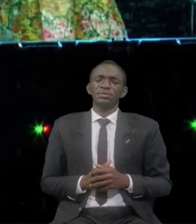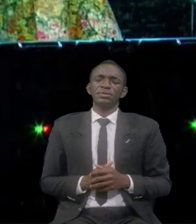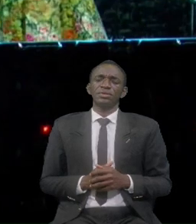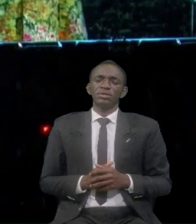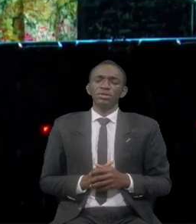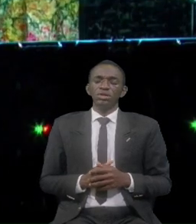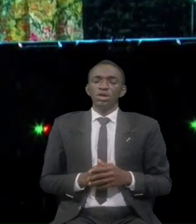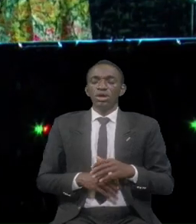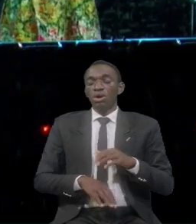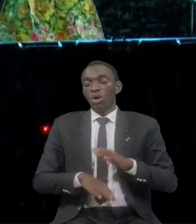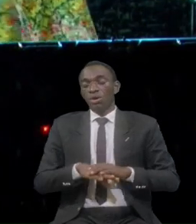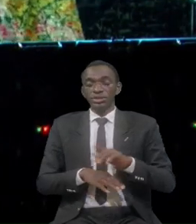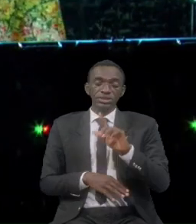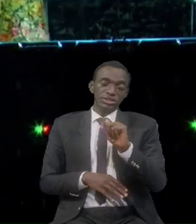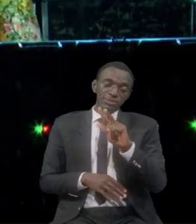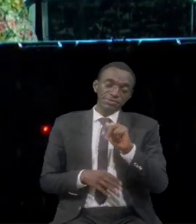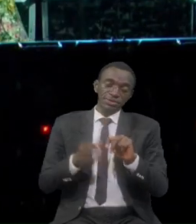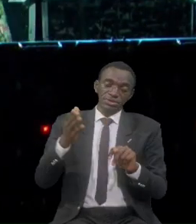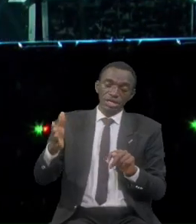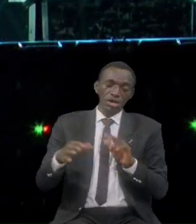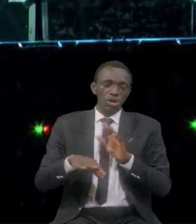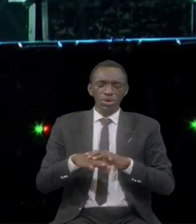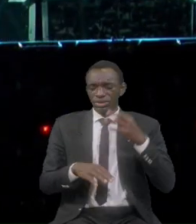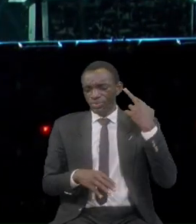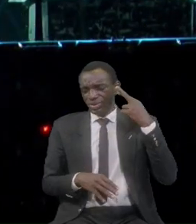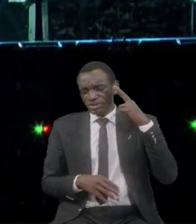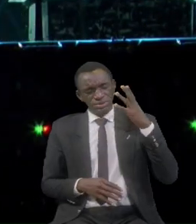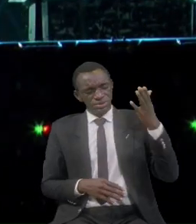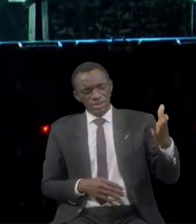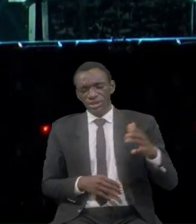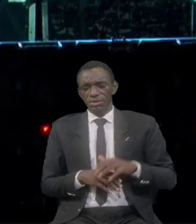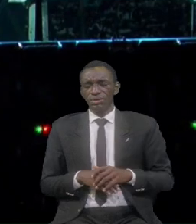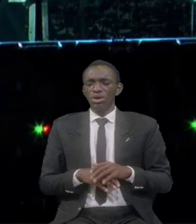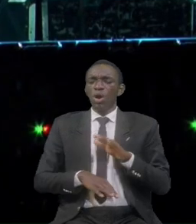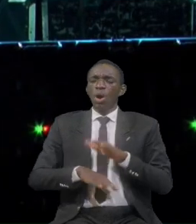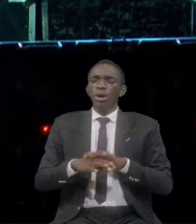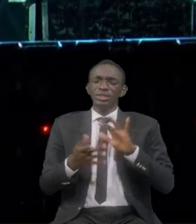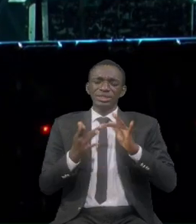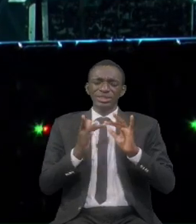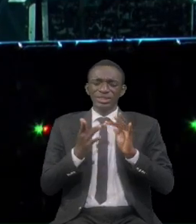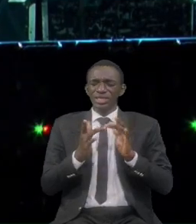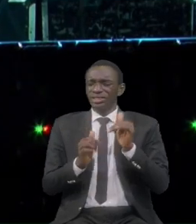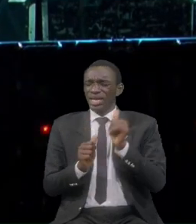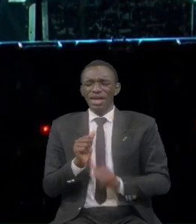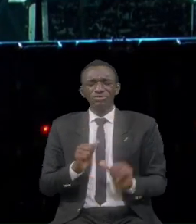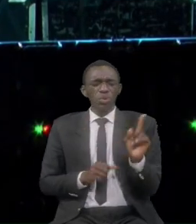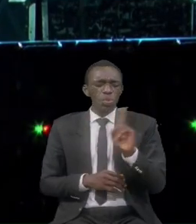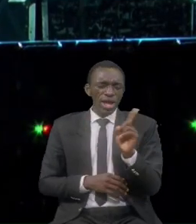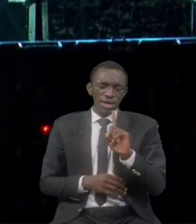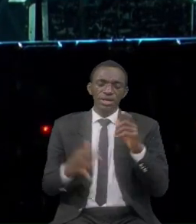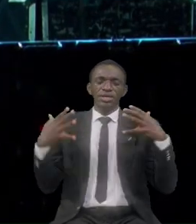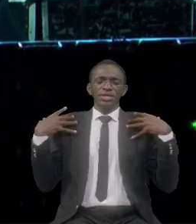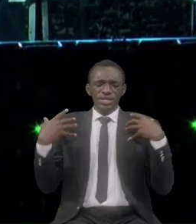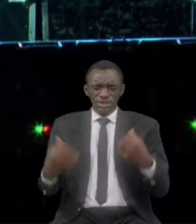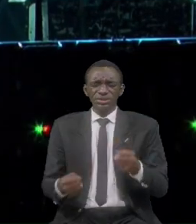television, over the radio. Dito sa TV, sa radio karong gabi. Online everywhere. Online maskin asa. Healing. Ang